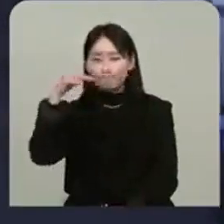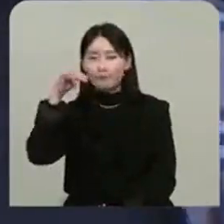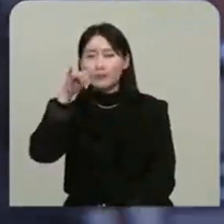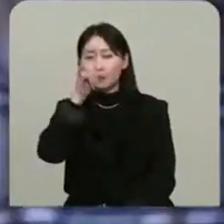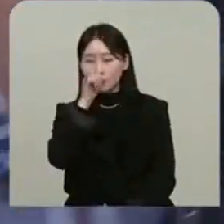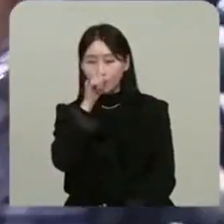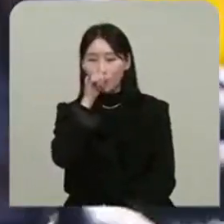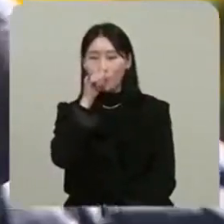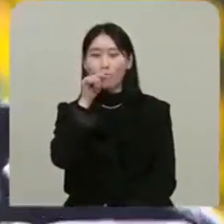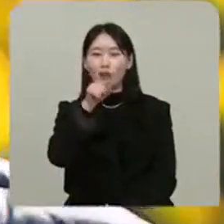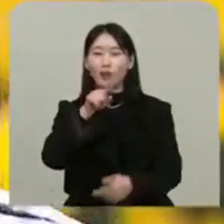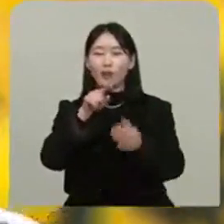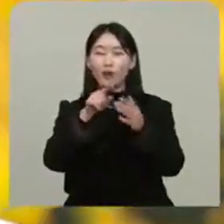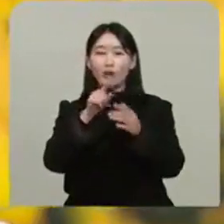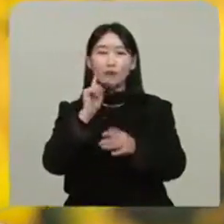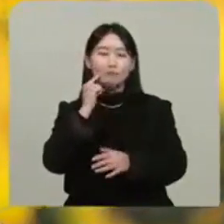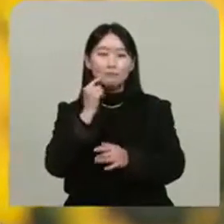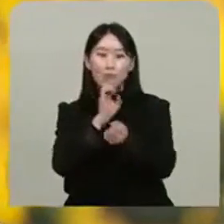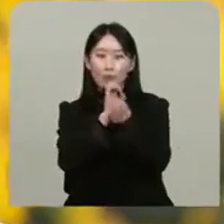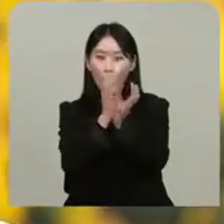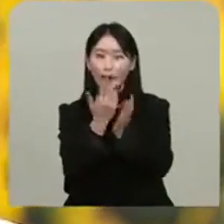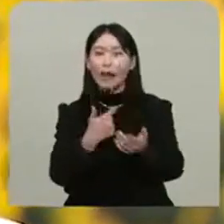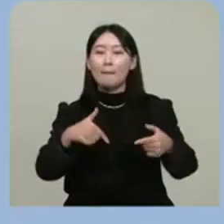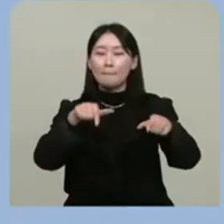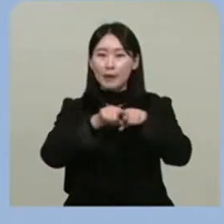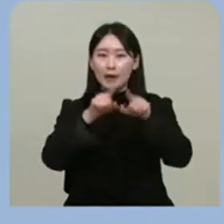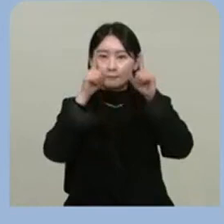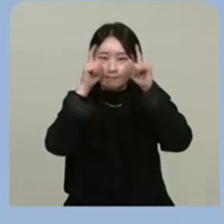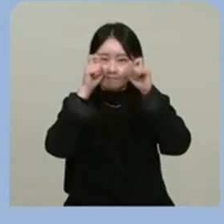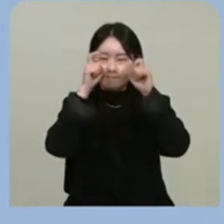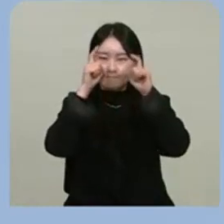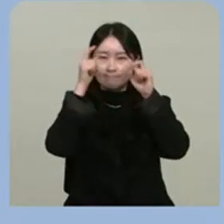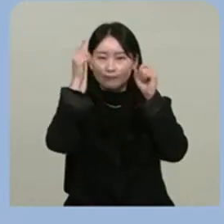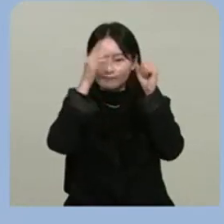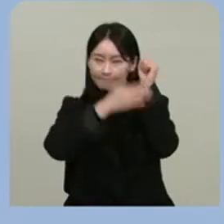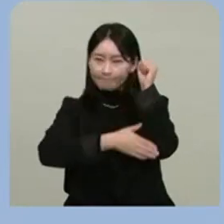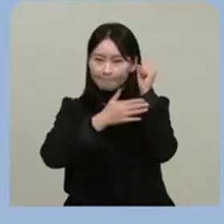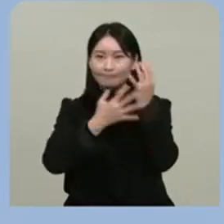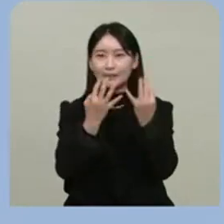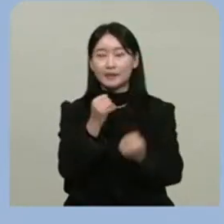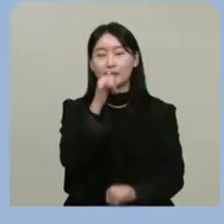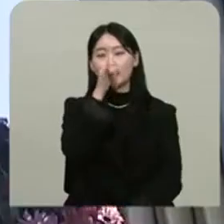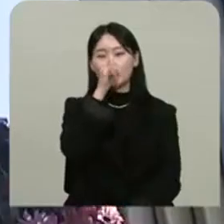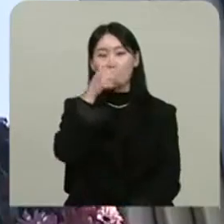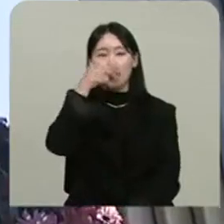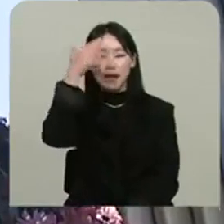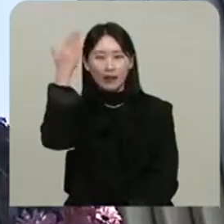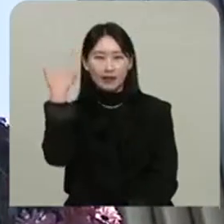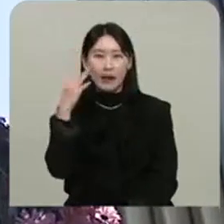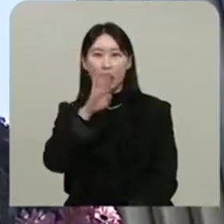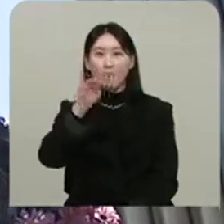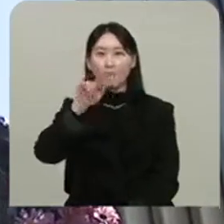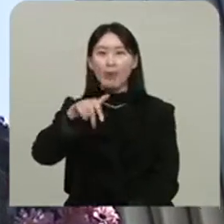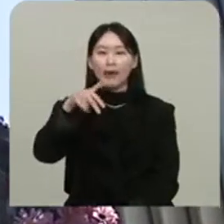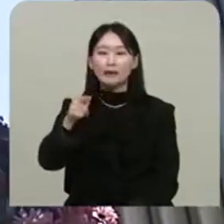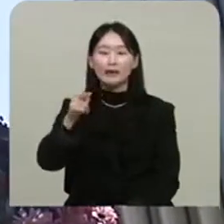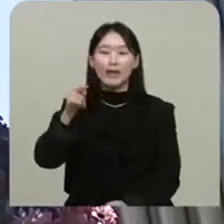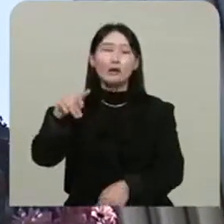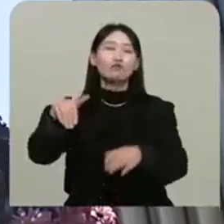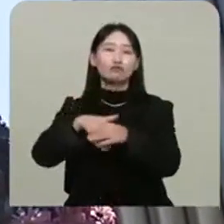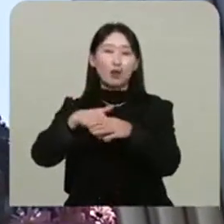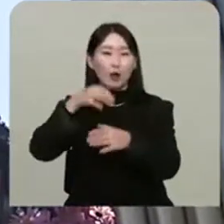나들이객들은 사진을 찍느라 여념이 없습니다. 찬란한 백제 문화를 상징하는 듯 화려한 국화에